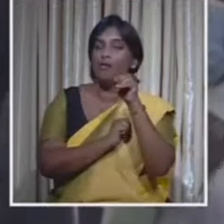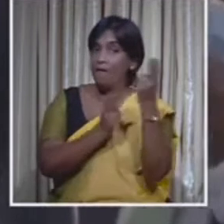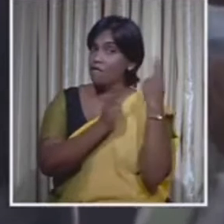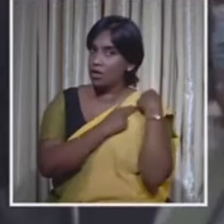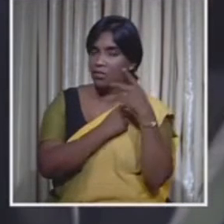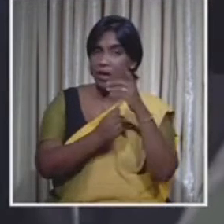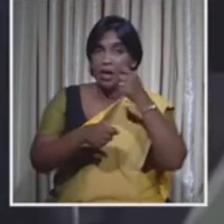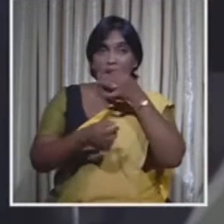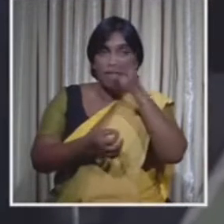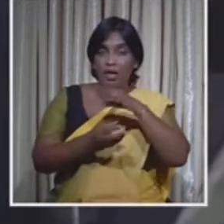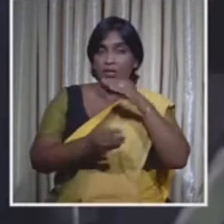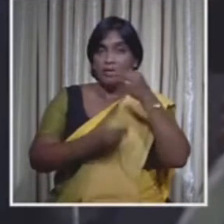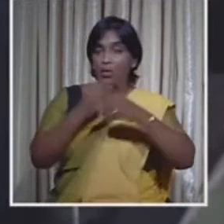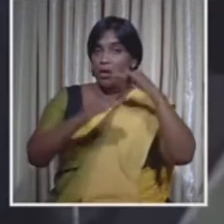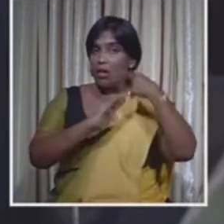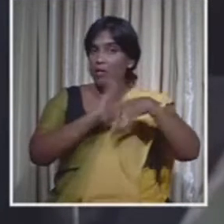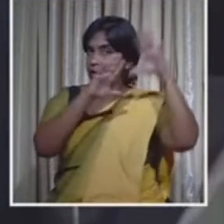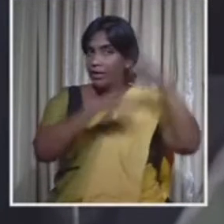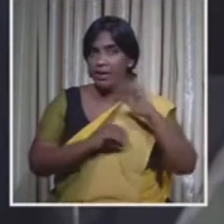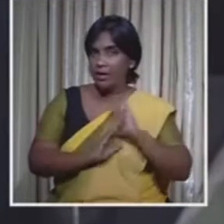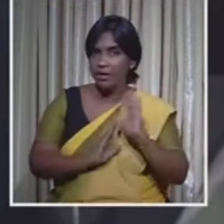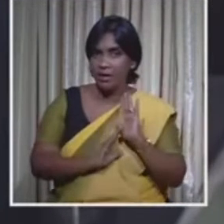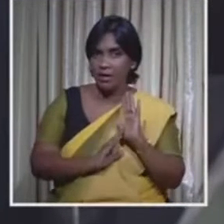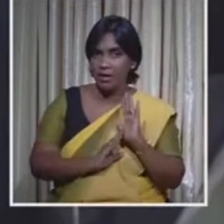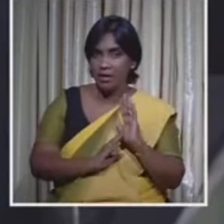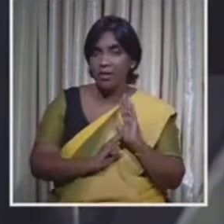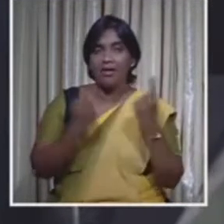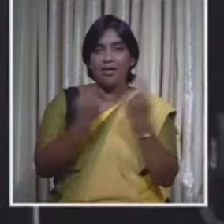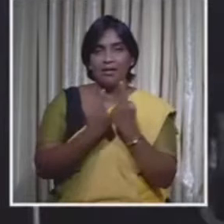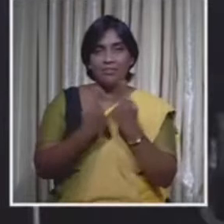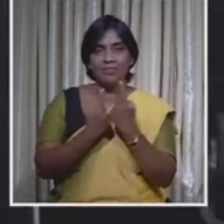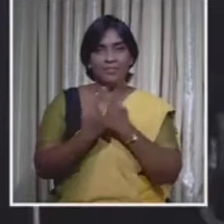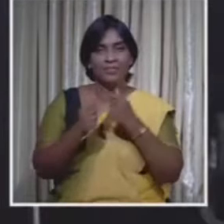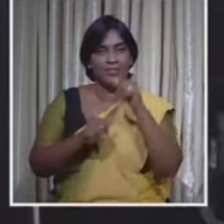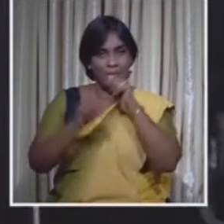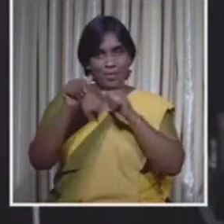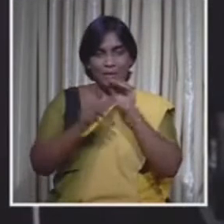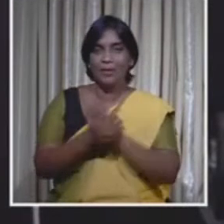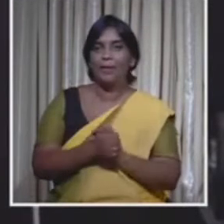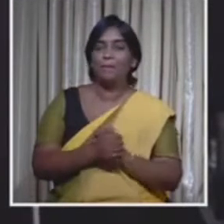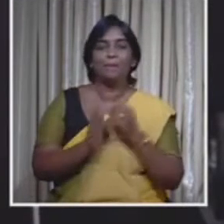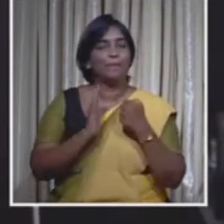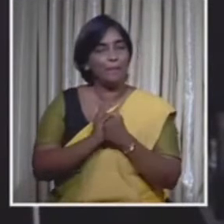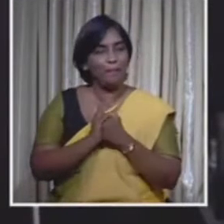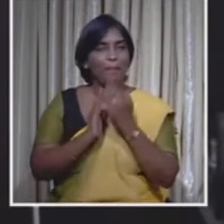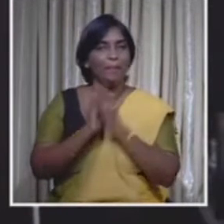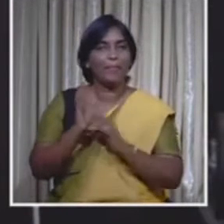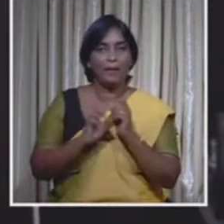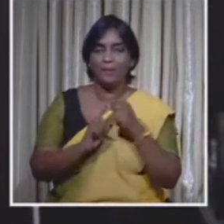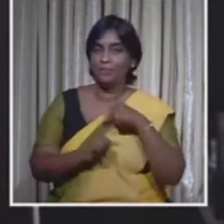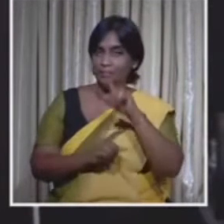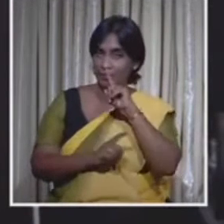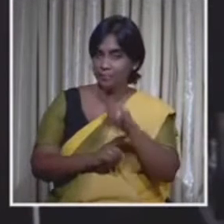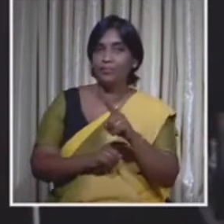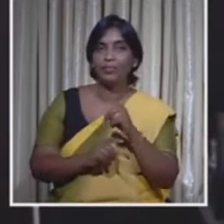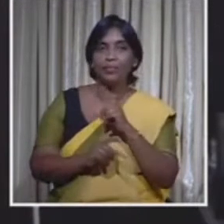කියනවා රසායනික පොහොර ලංකාවට ගේන්නේ නැහැ කියලා. ශාකපෝෂක. ගරු මහින්දානන්ද ඇමතුමා. ගරු මන්ත්‍රීතුමා මම ඔබතුමාට කිව්වා